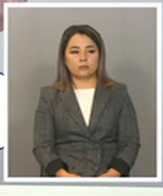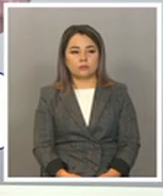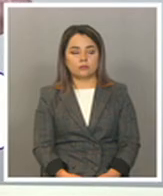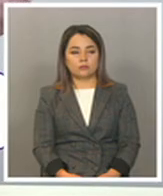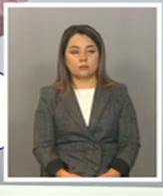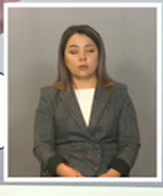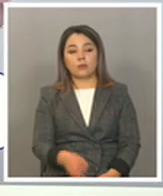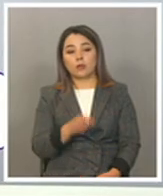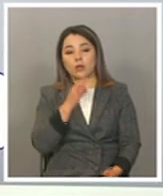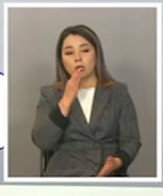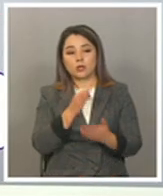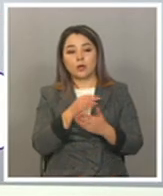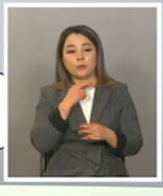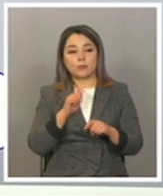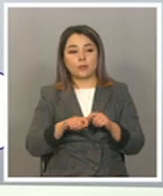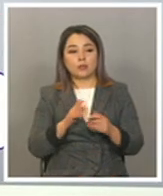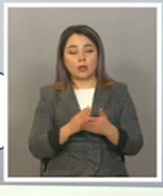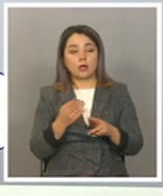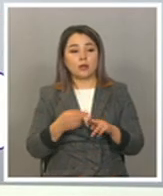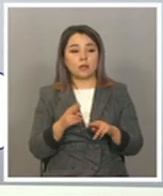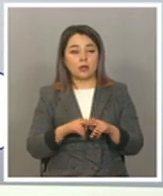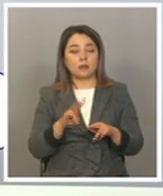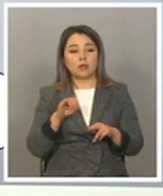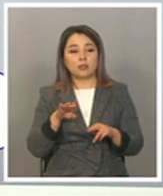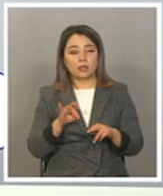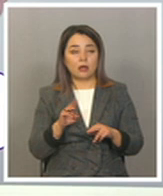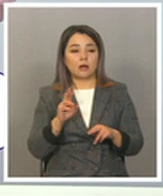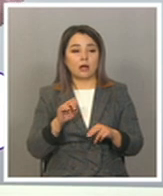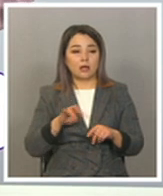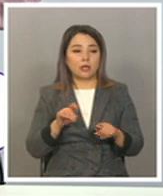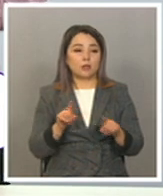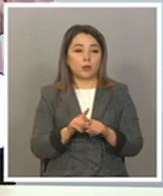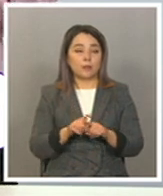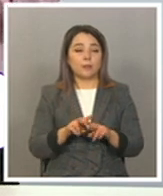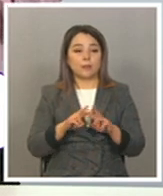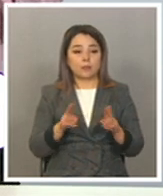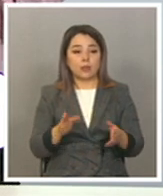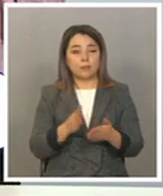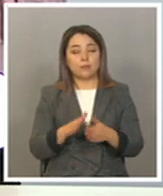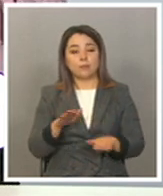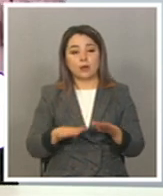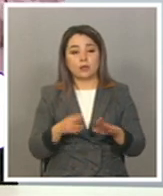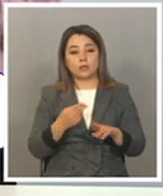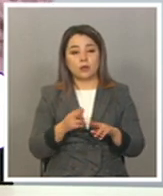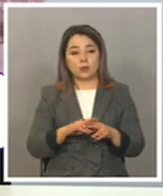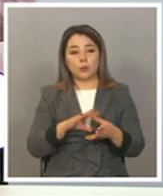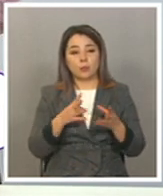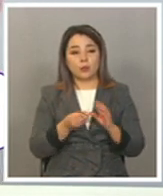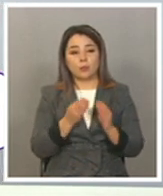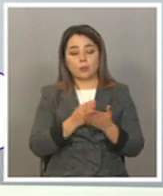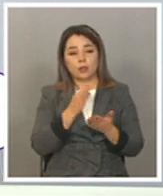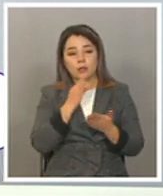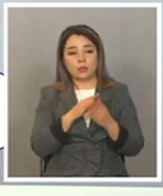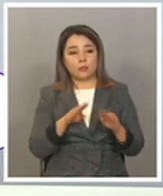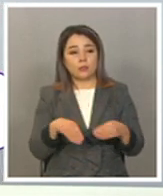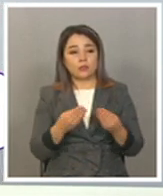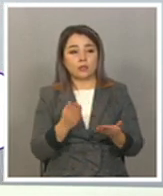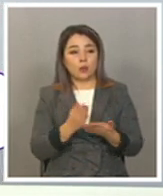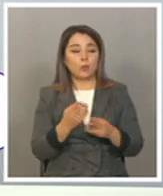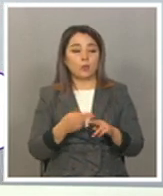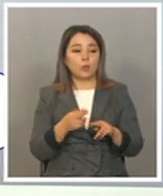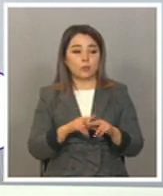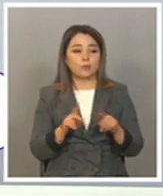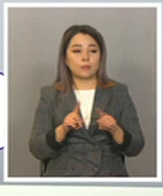Жауабын қарайық. Бұл жерде натрий және калий бірдей массада, яғни бірдей мөлшерде берілген. Ал